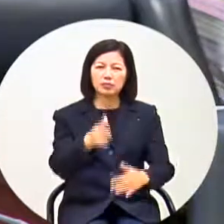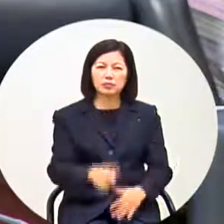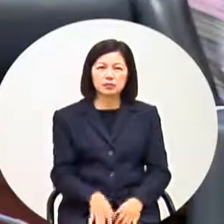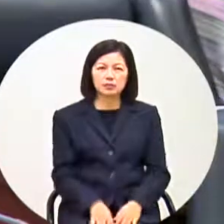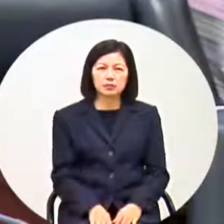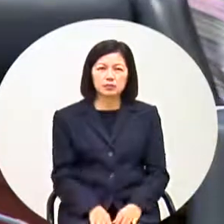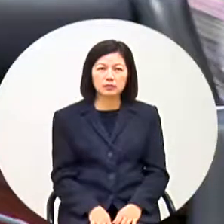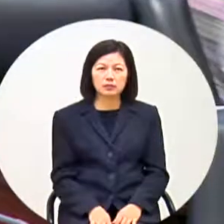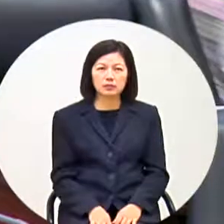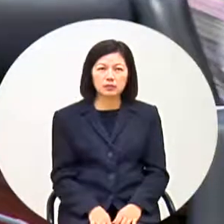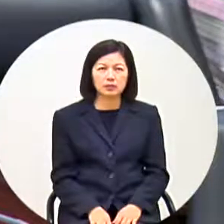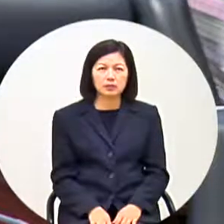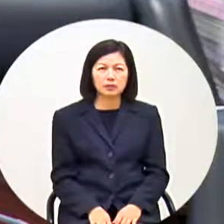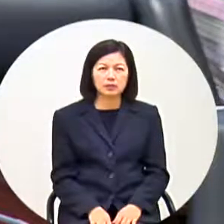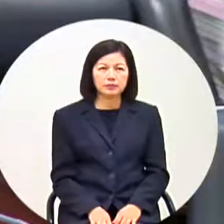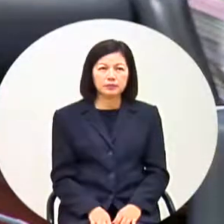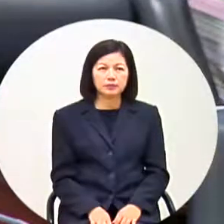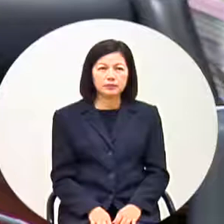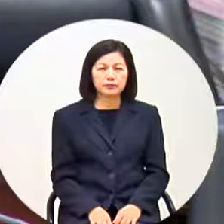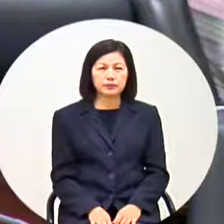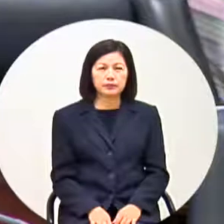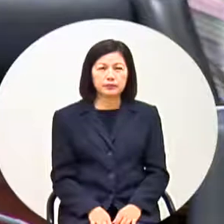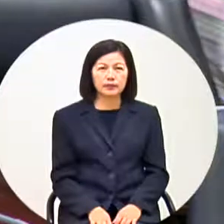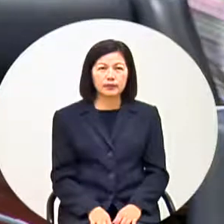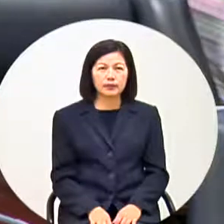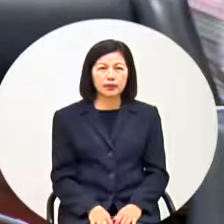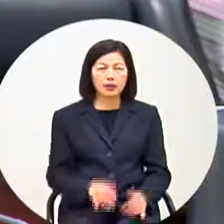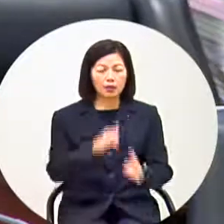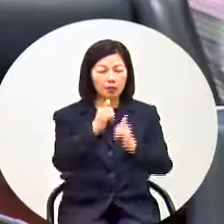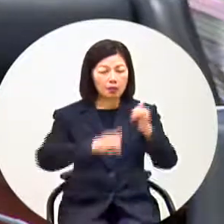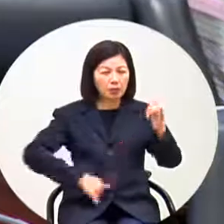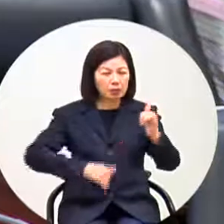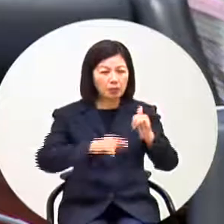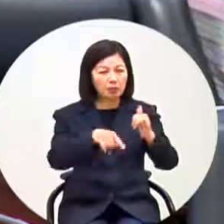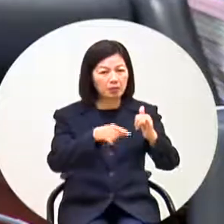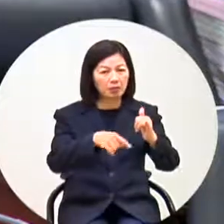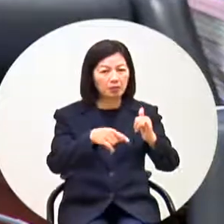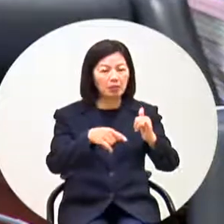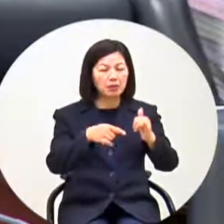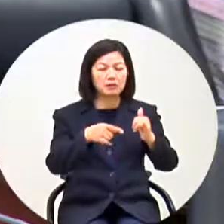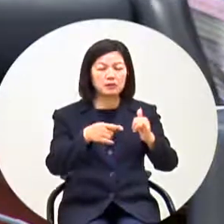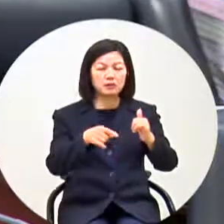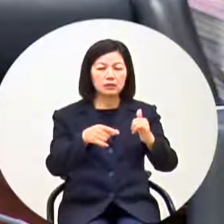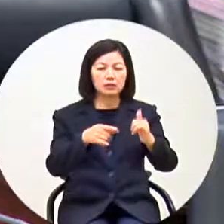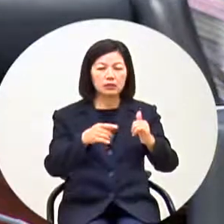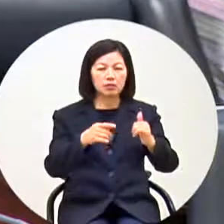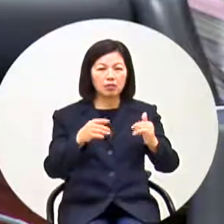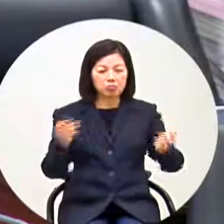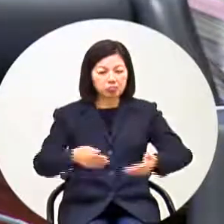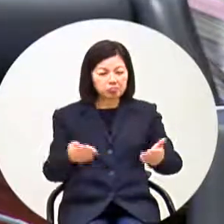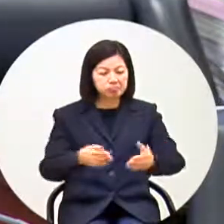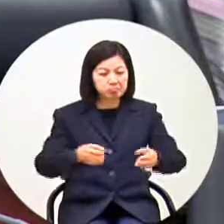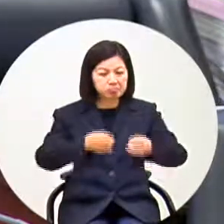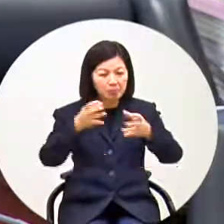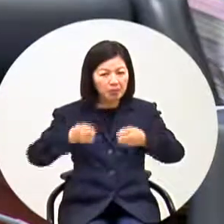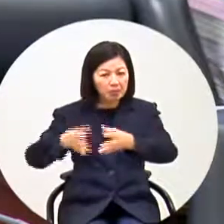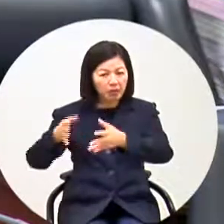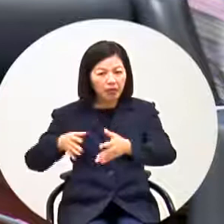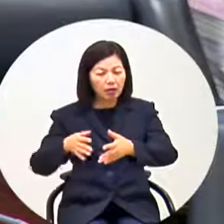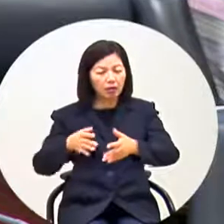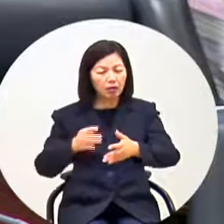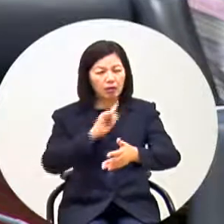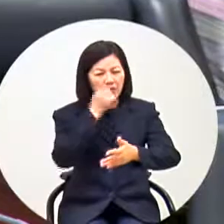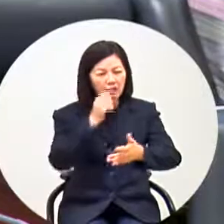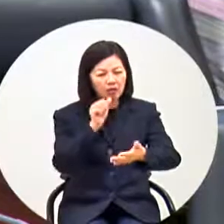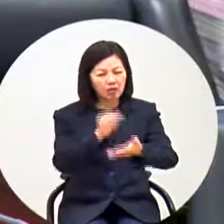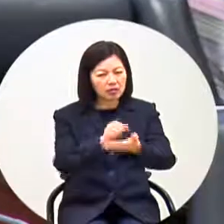用建筑物还是水泥可以写成一个故事啊。那需要有很多很多人